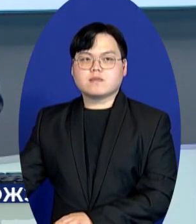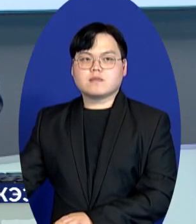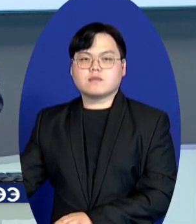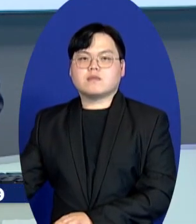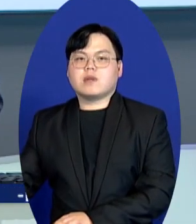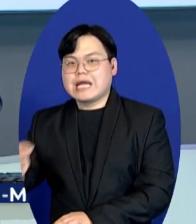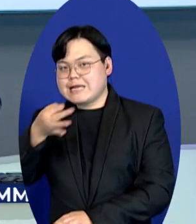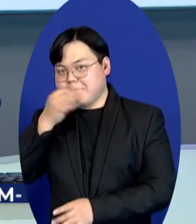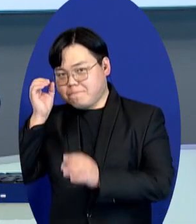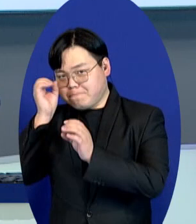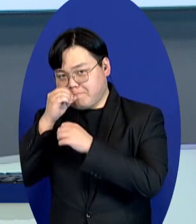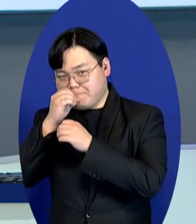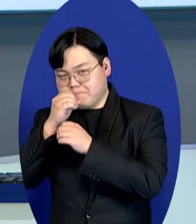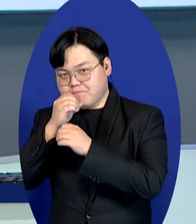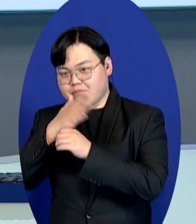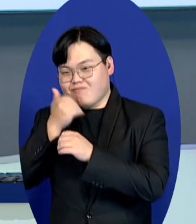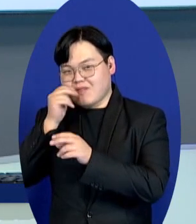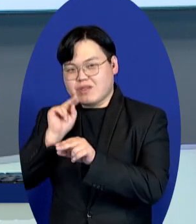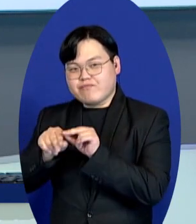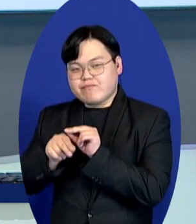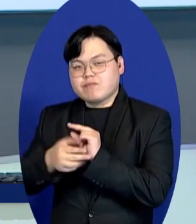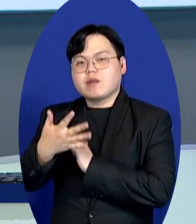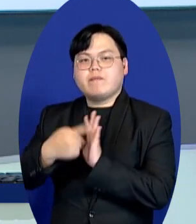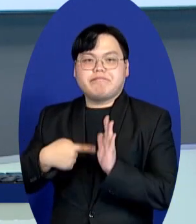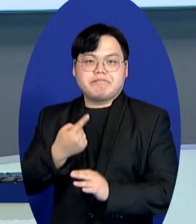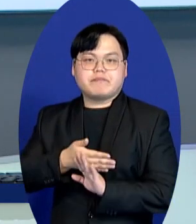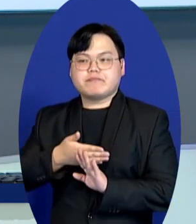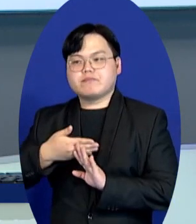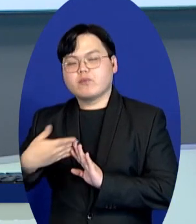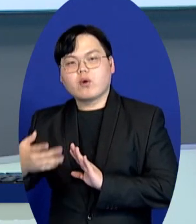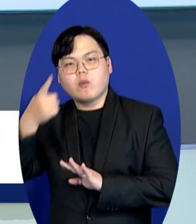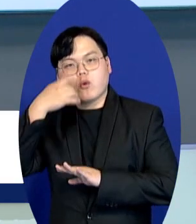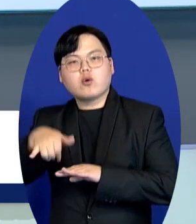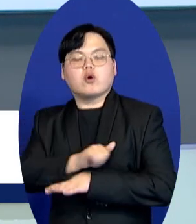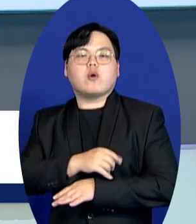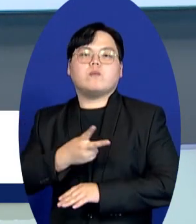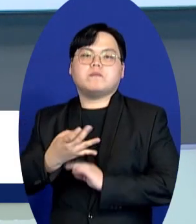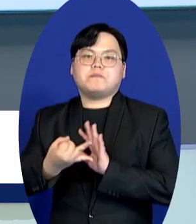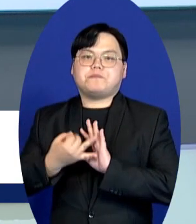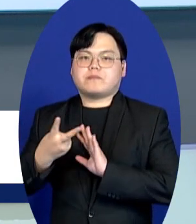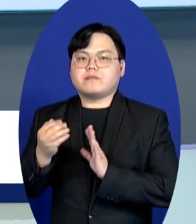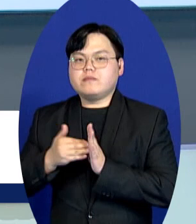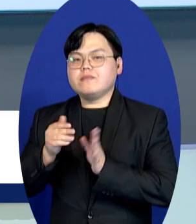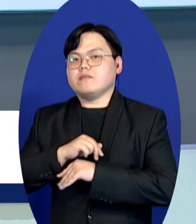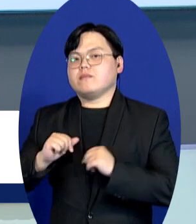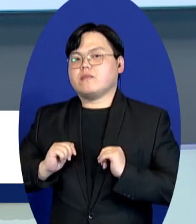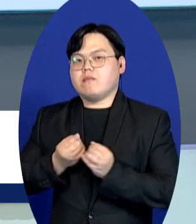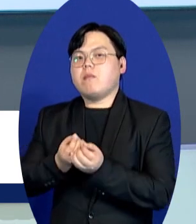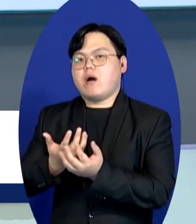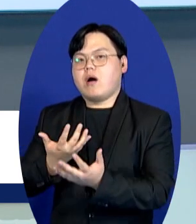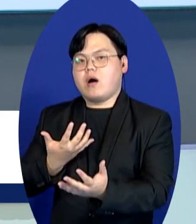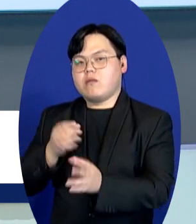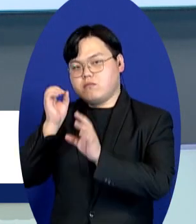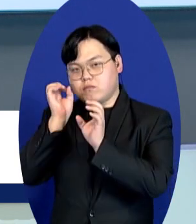Эрт илрүүлэх үзлэг оншилгоонд энэ оны 5 дугаар сарын 1-ээс хойш улсын хэмжээнд нийтдээ 272 мянган иргэн хамрагдсан байна. Орон нутгийн